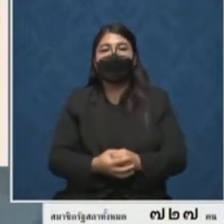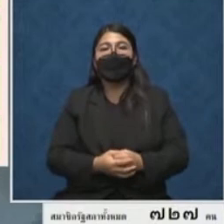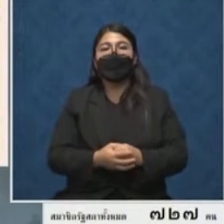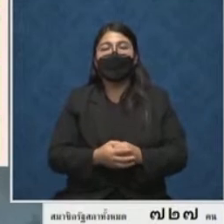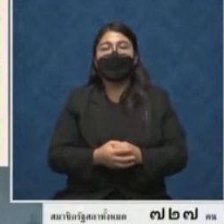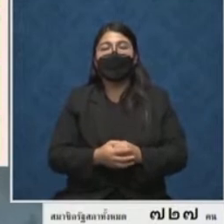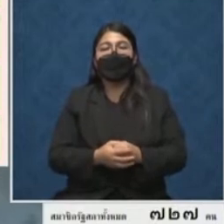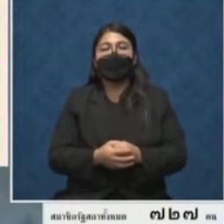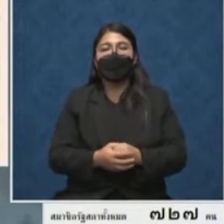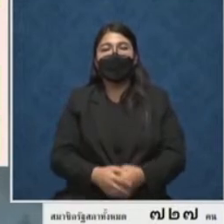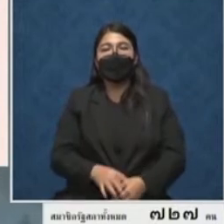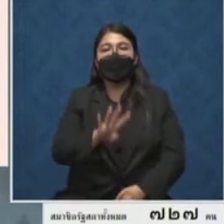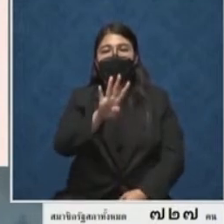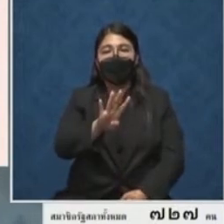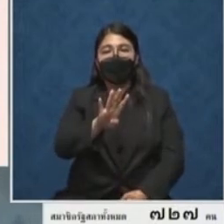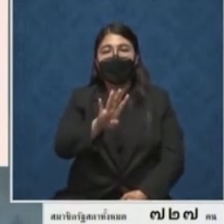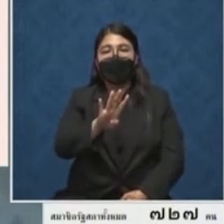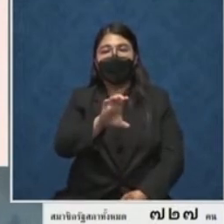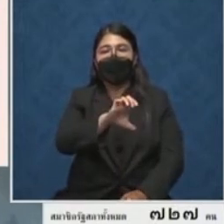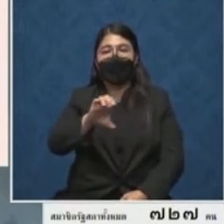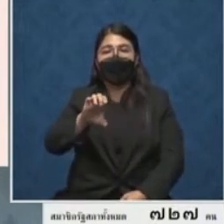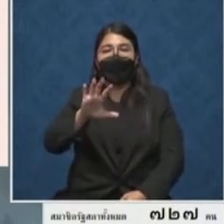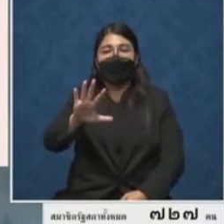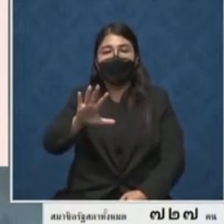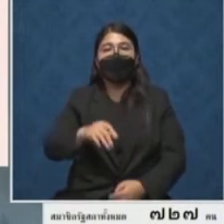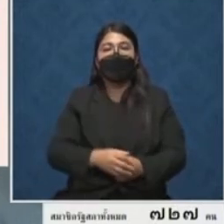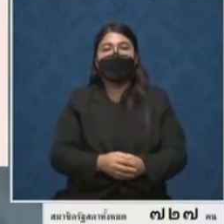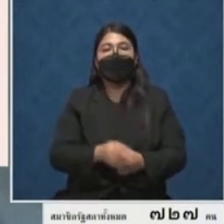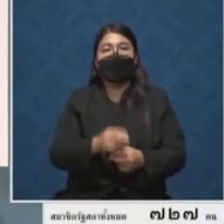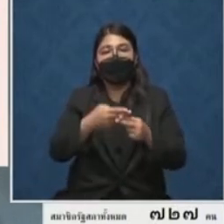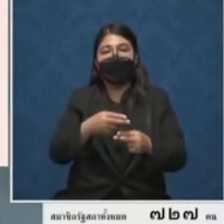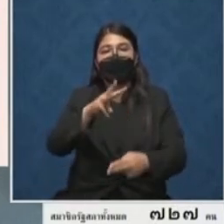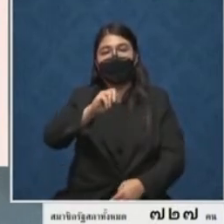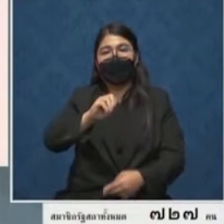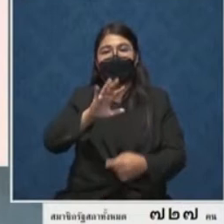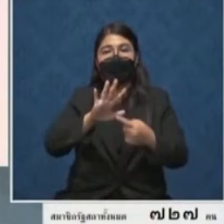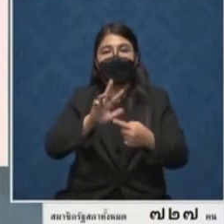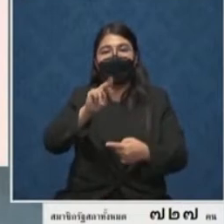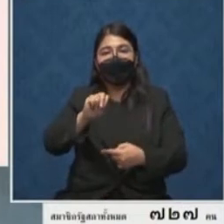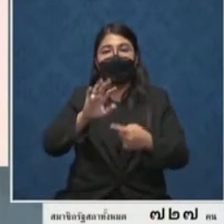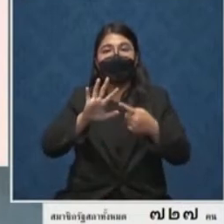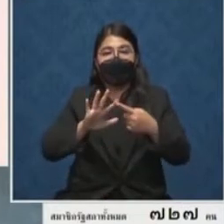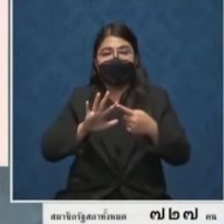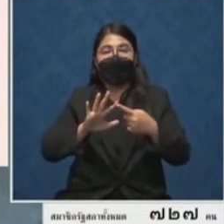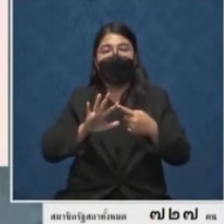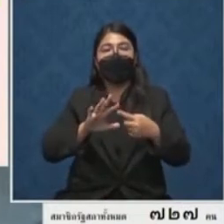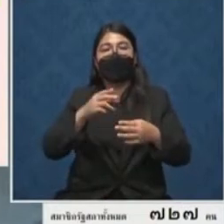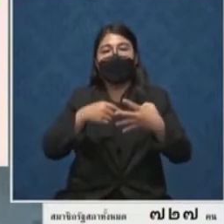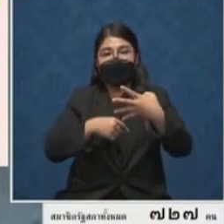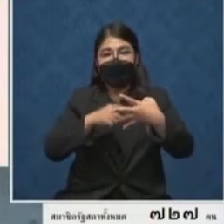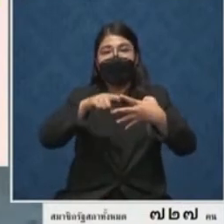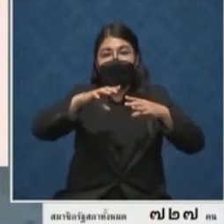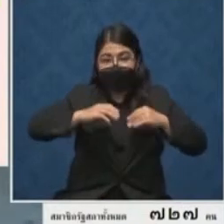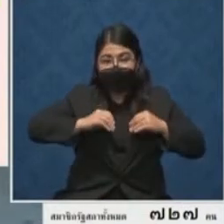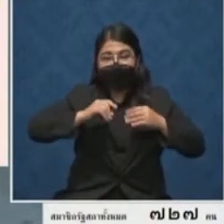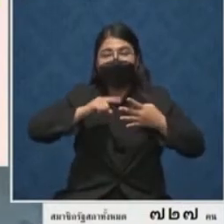405นายมานะโลหะวณิช 1รับหลักการ2รับหลักการ